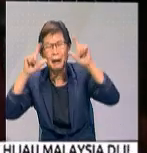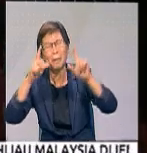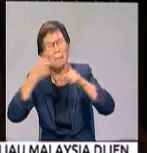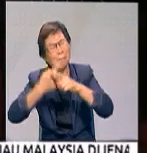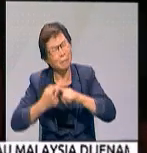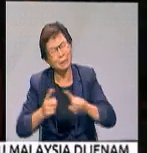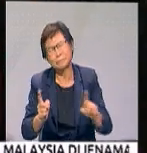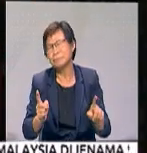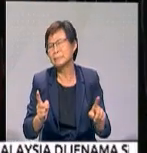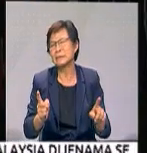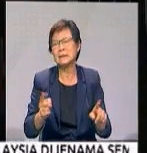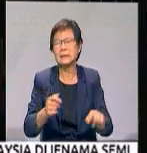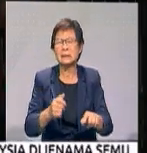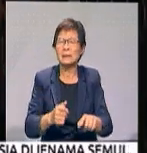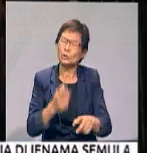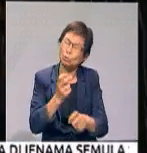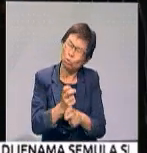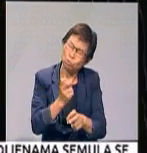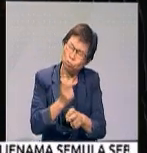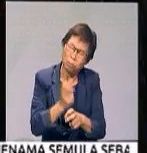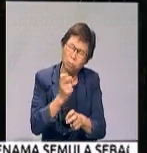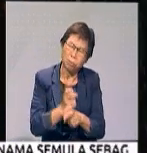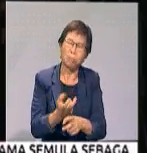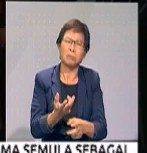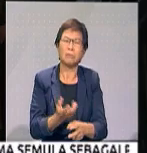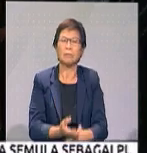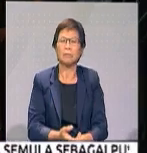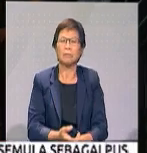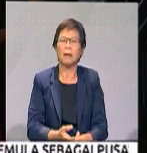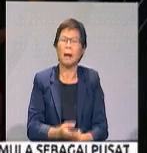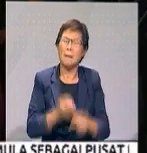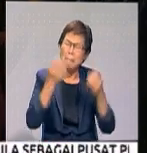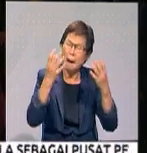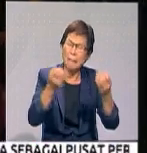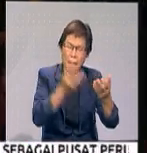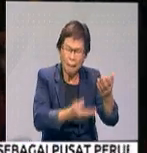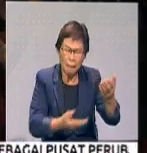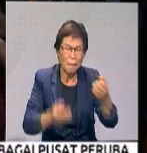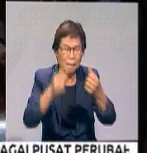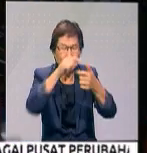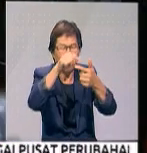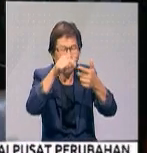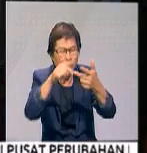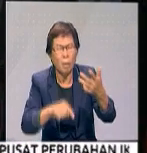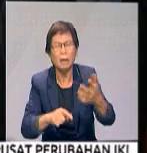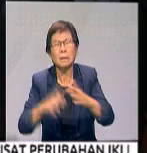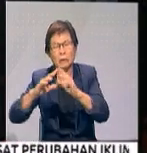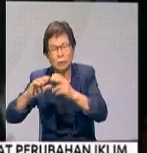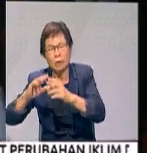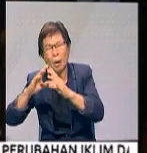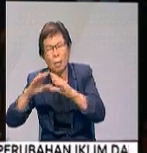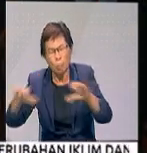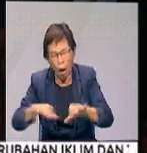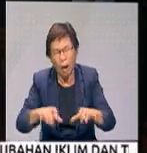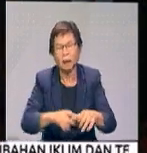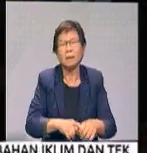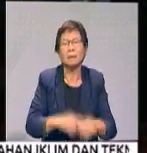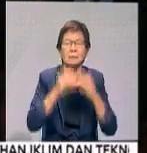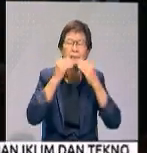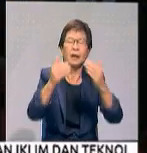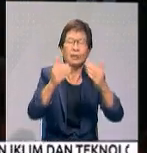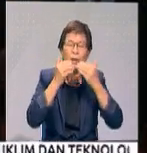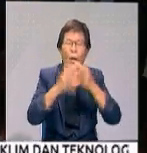tapi bukan senang sebab kita banyak benda yang kita nak kena settle, kan. So terima kasih banyaklah.